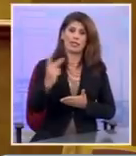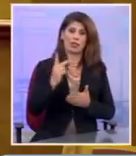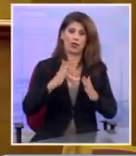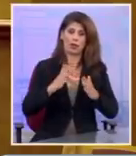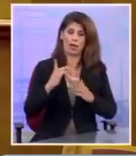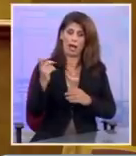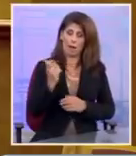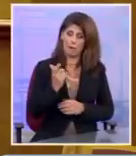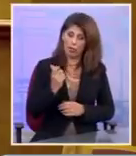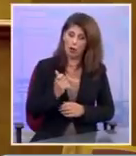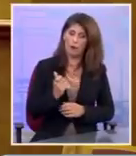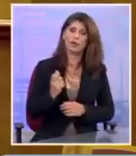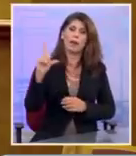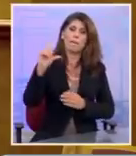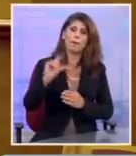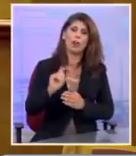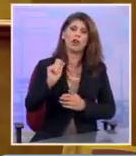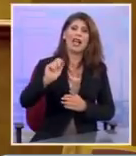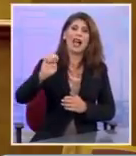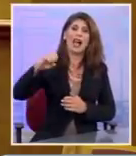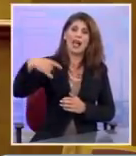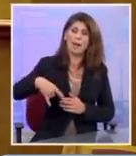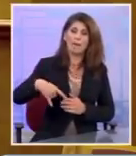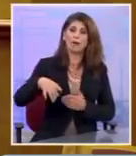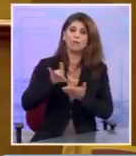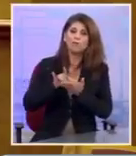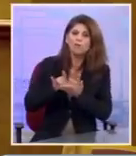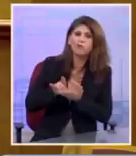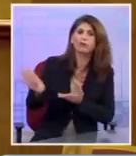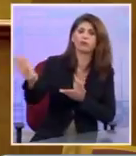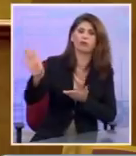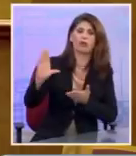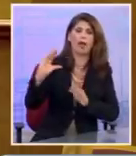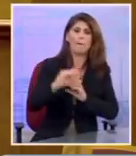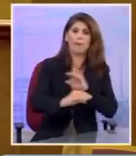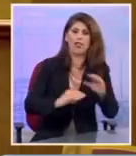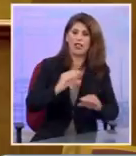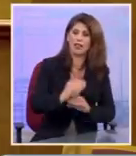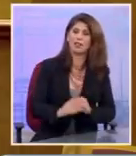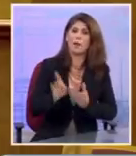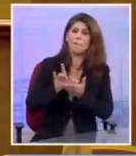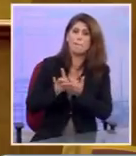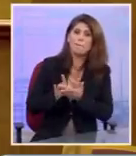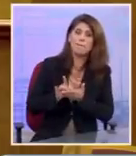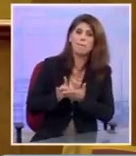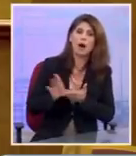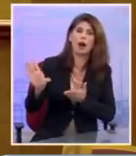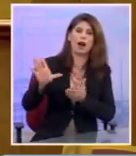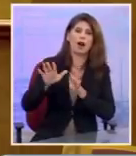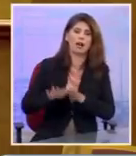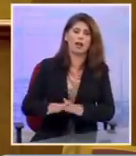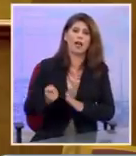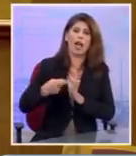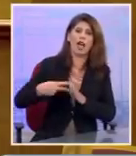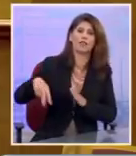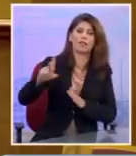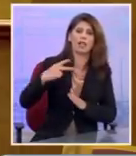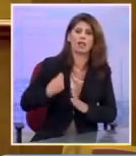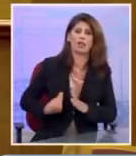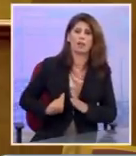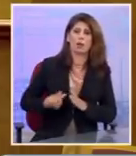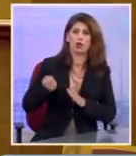επιδόματα, μειώνει κι άλλο το ΑΕΠ, διώχνει επενδύσεις, διώχνει την ανεργία, αυξάνει το δημόσιο